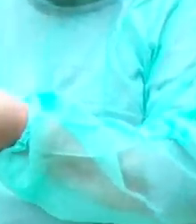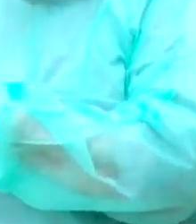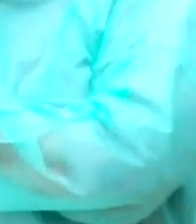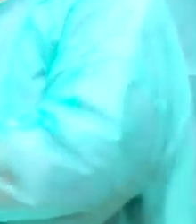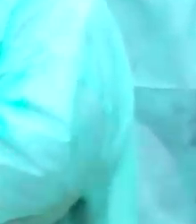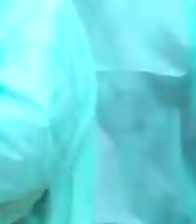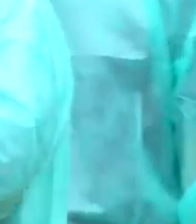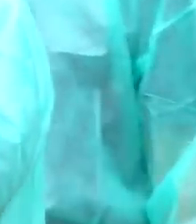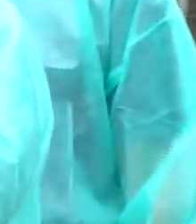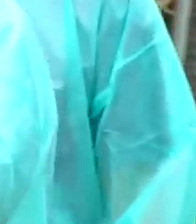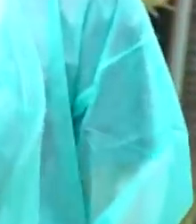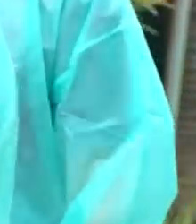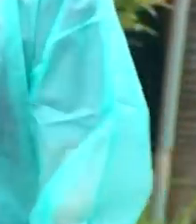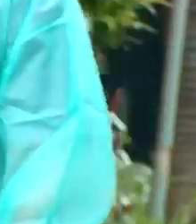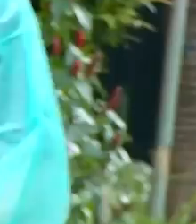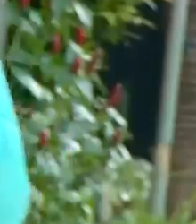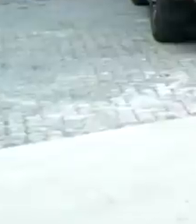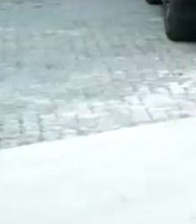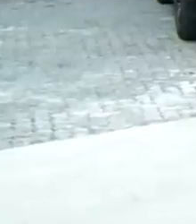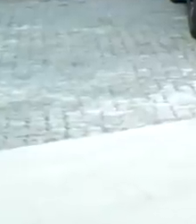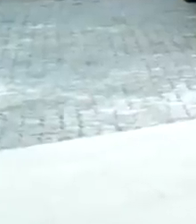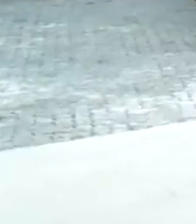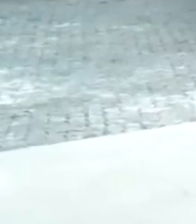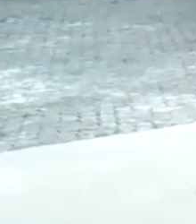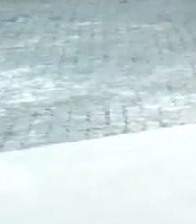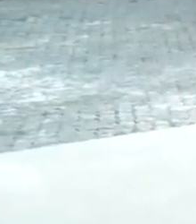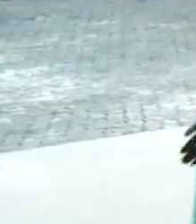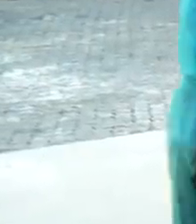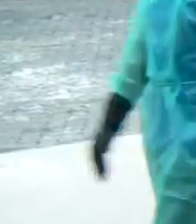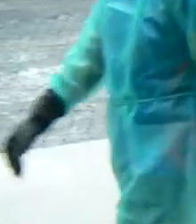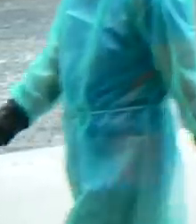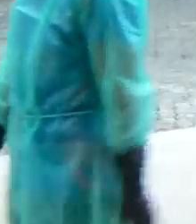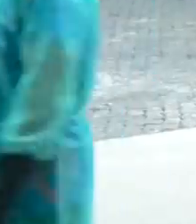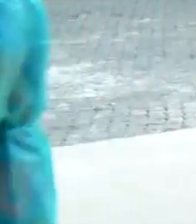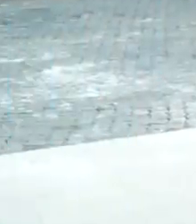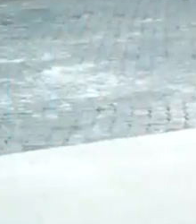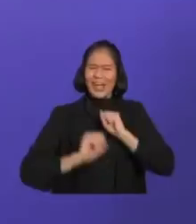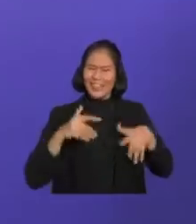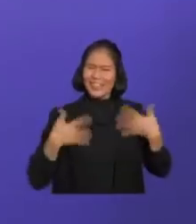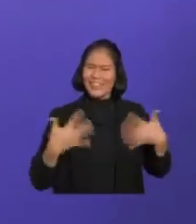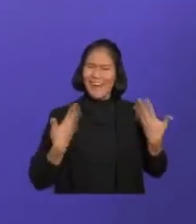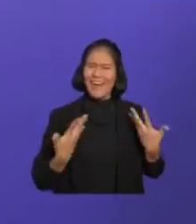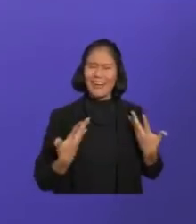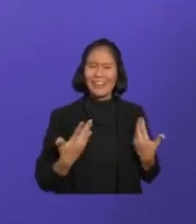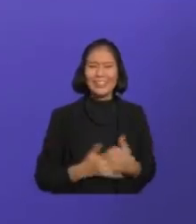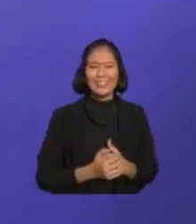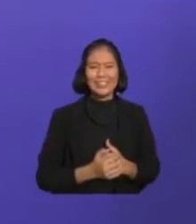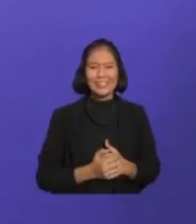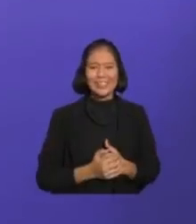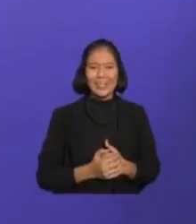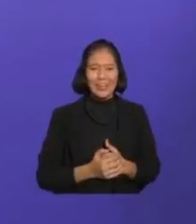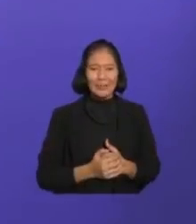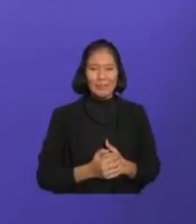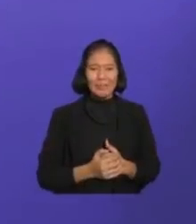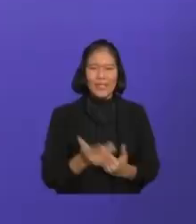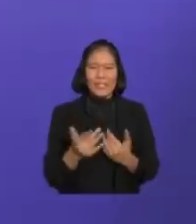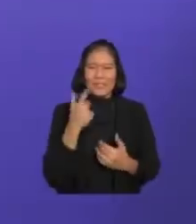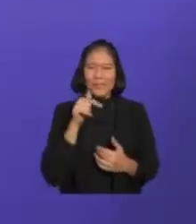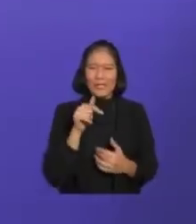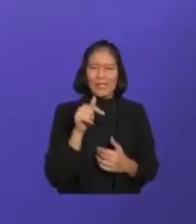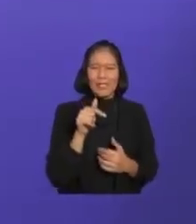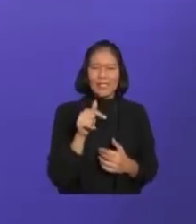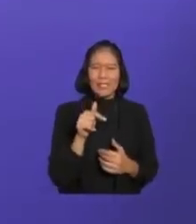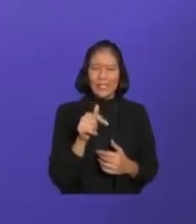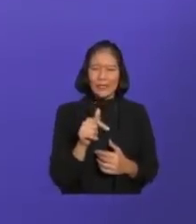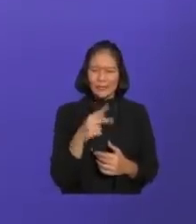terdampak secara ekonomi gitu Jadi hal itu buat kami itu sangat apa ya menyenangkan dan juga jadi salah satu ya